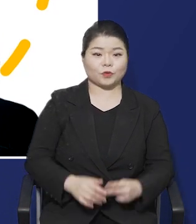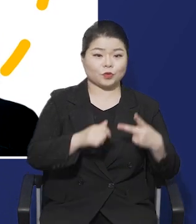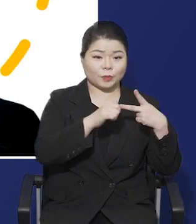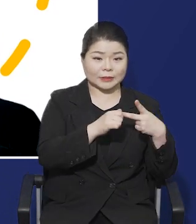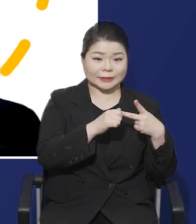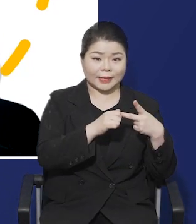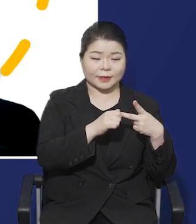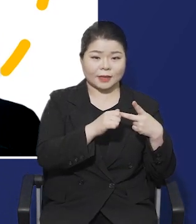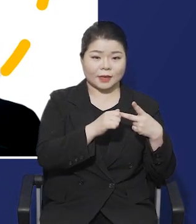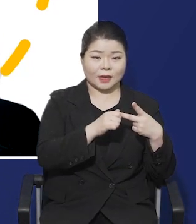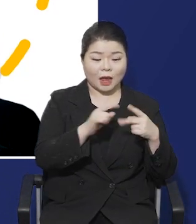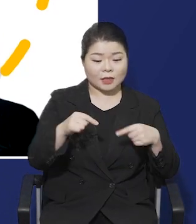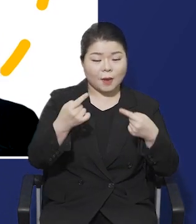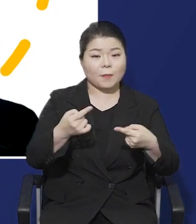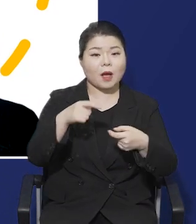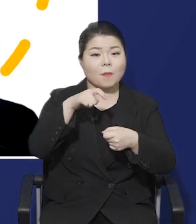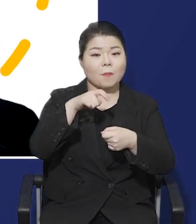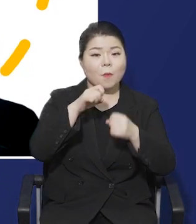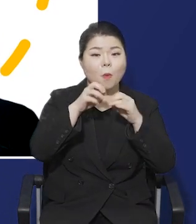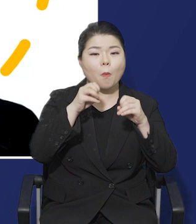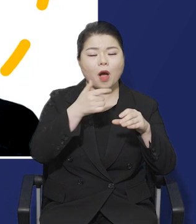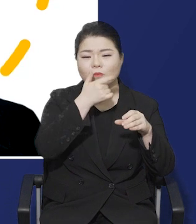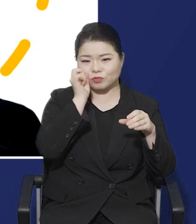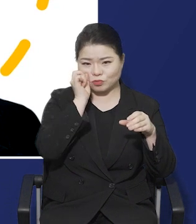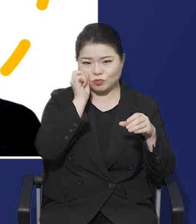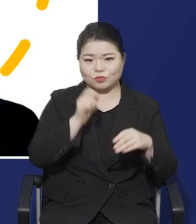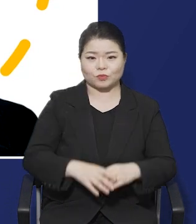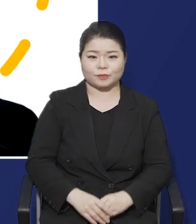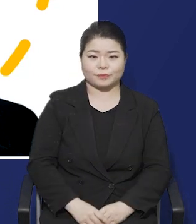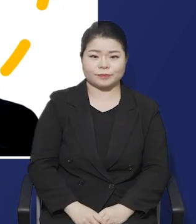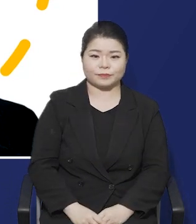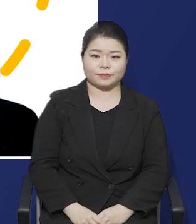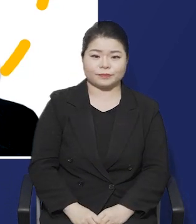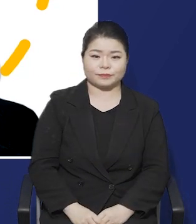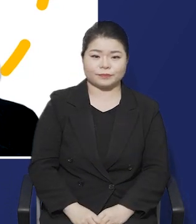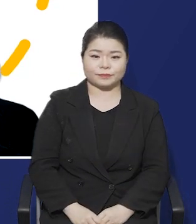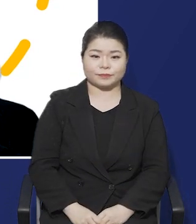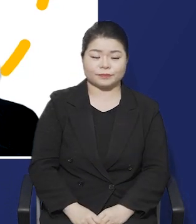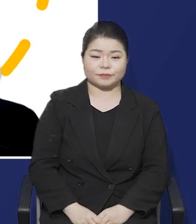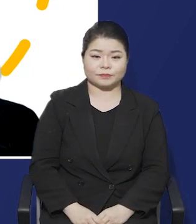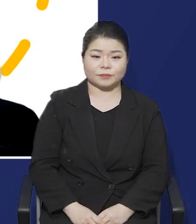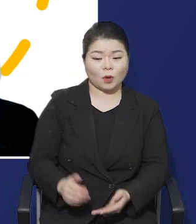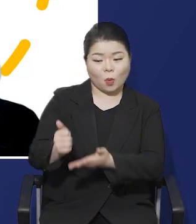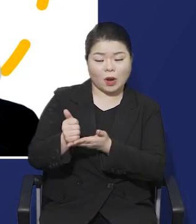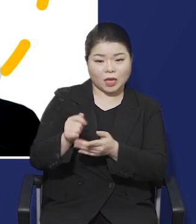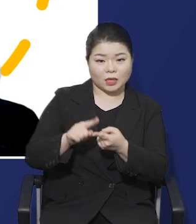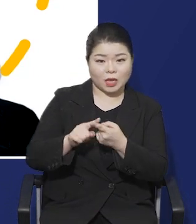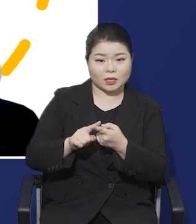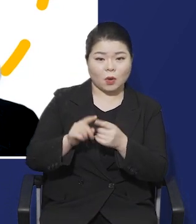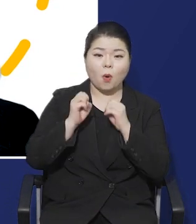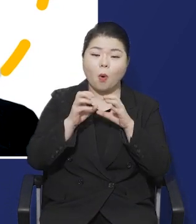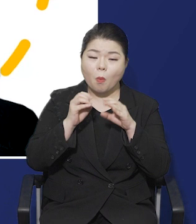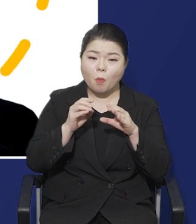번째로는 전시회 참가에 대한 사전 홍보가 미숙했기 때문에 그렇습니다. 잠재 고객에 대한 SNS나